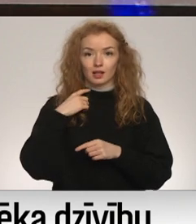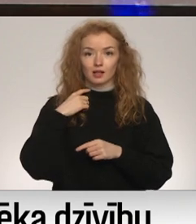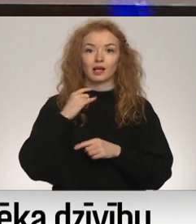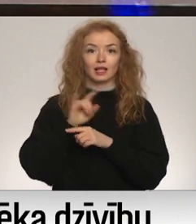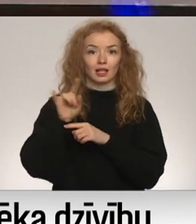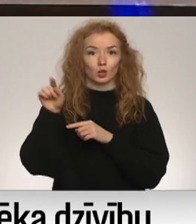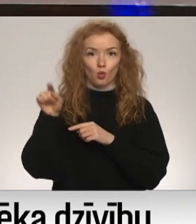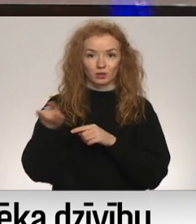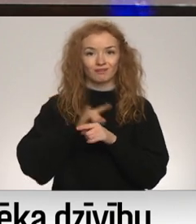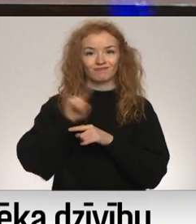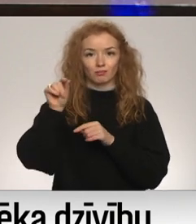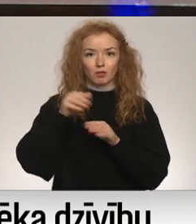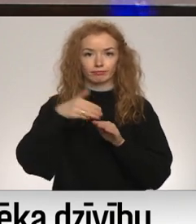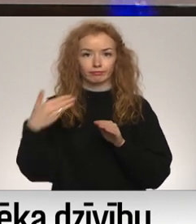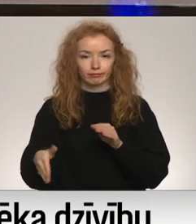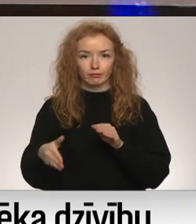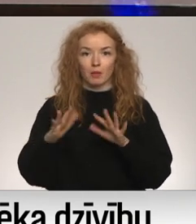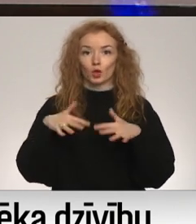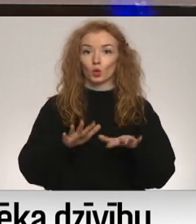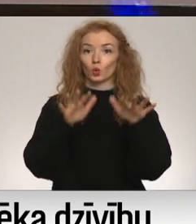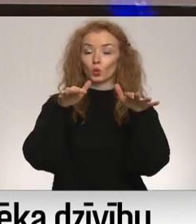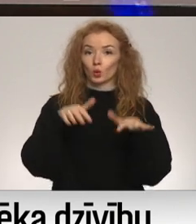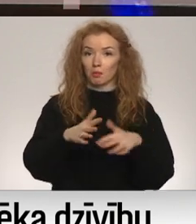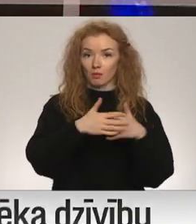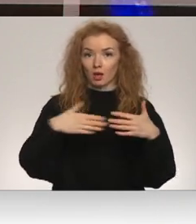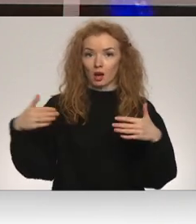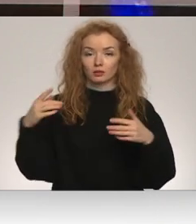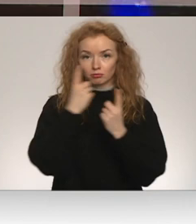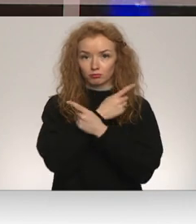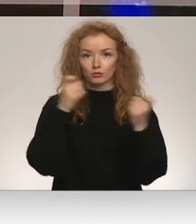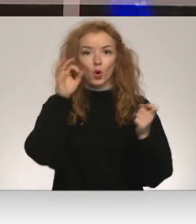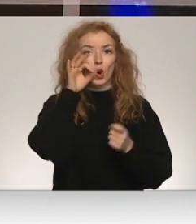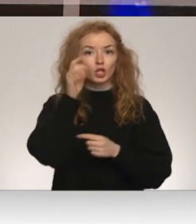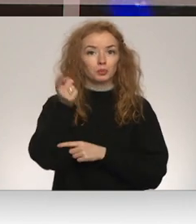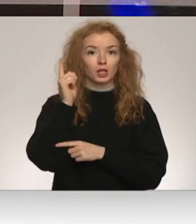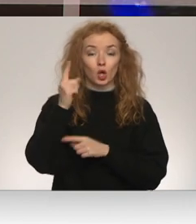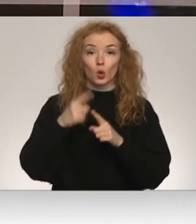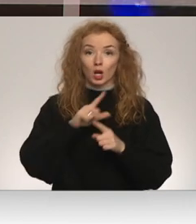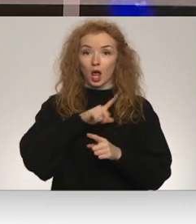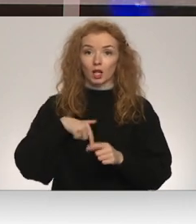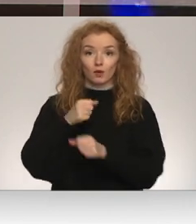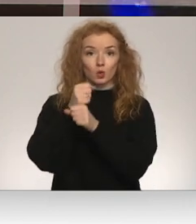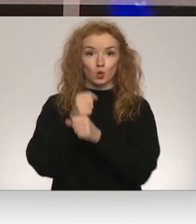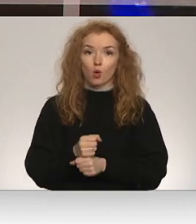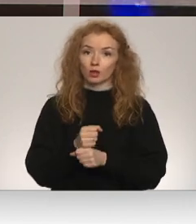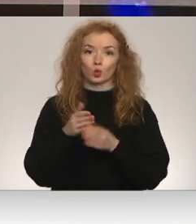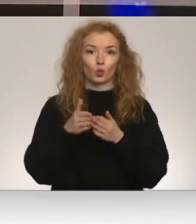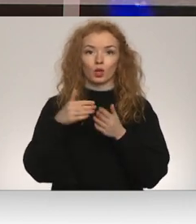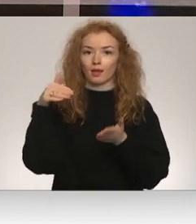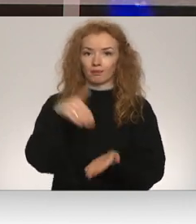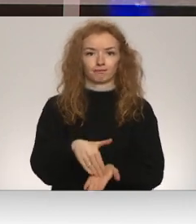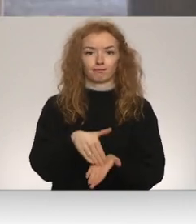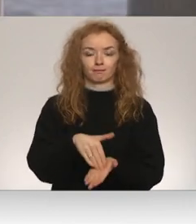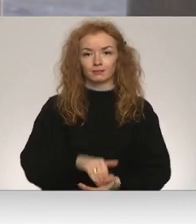lidostā kavējas reisi, savukārt jūras piekrastē, šodien bija spēkā oranžais vētras brīdinājums un Latvijas ostās tika apturēta kuģu kustība.